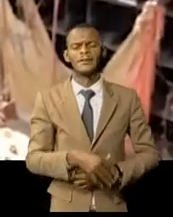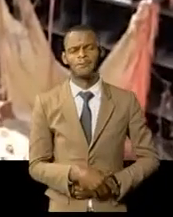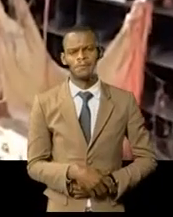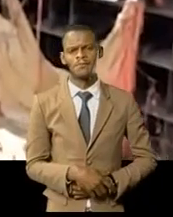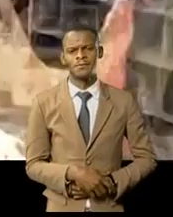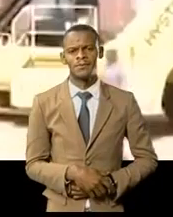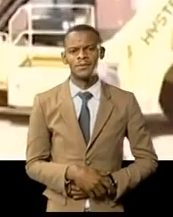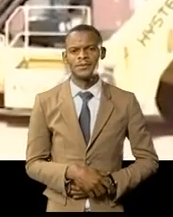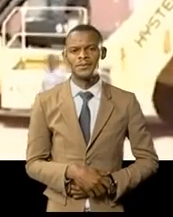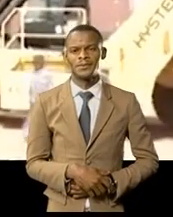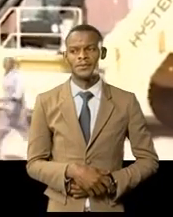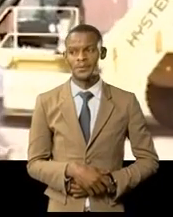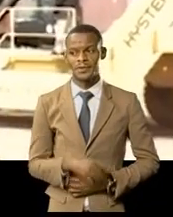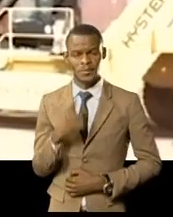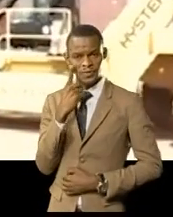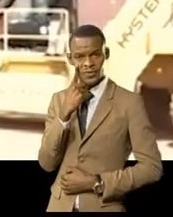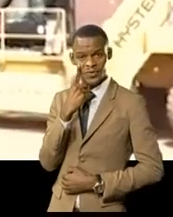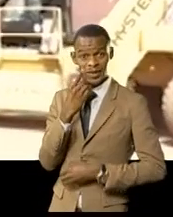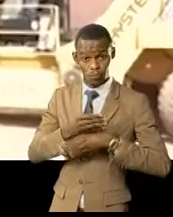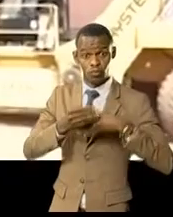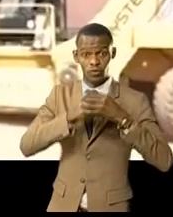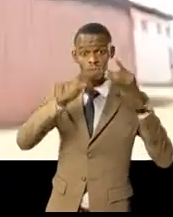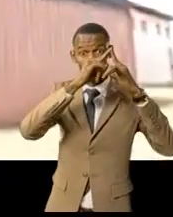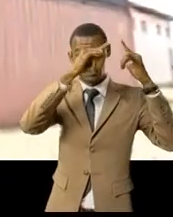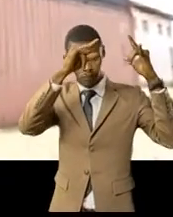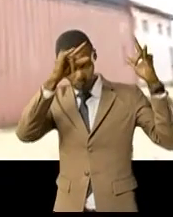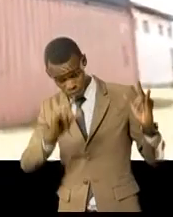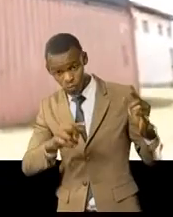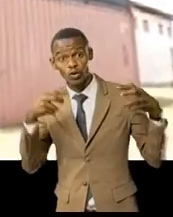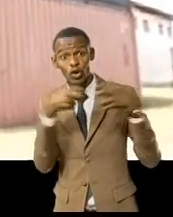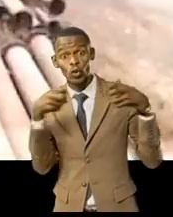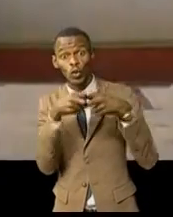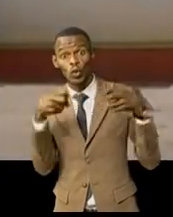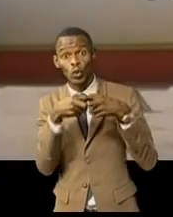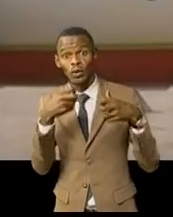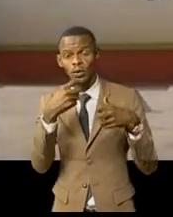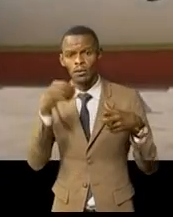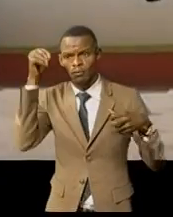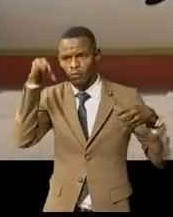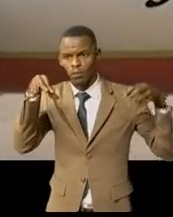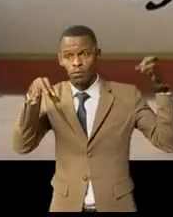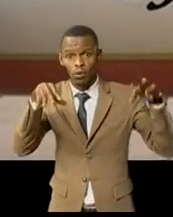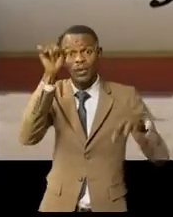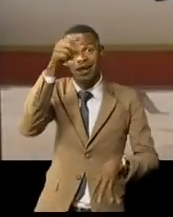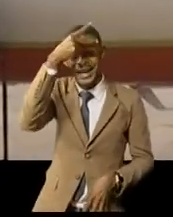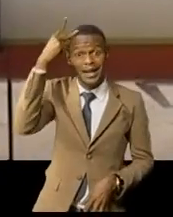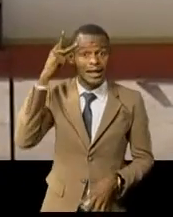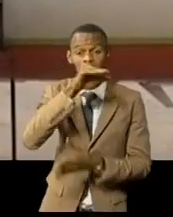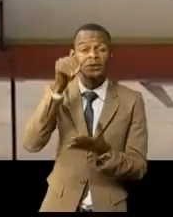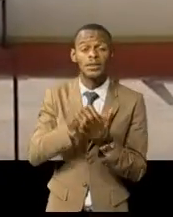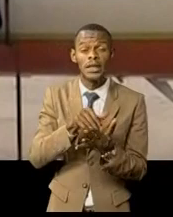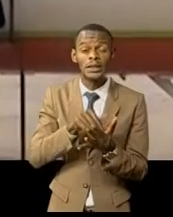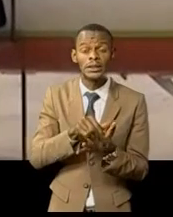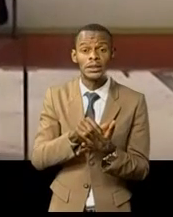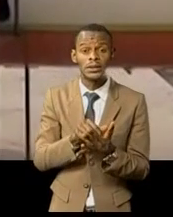barrage hydroélectrique de Katende dans la province du Kasaï central doit être relancée et achevée. C'est la détermination personnelle du chef de